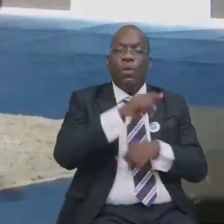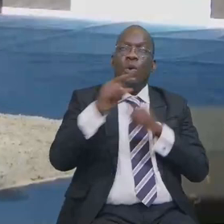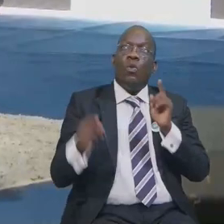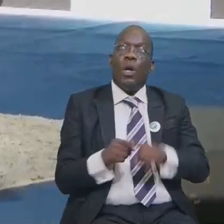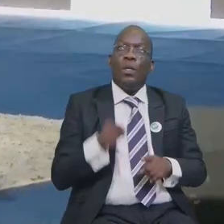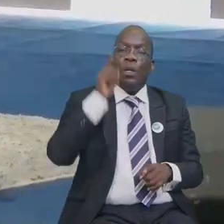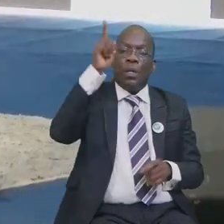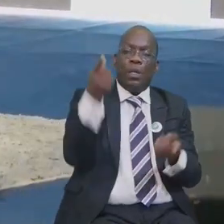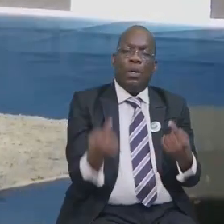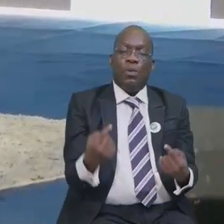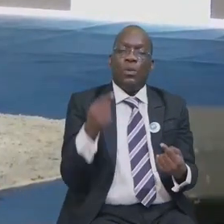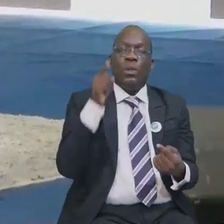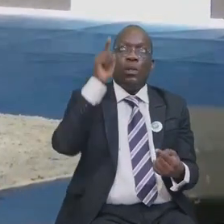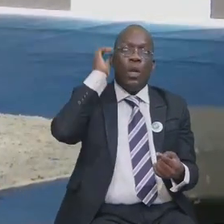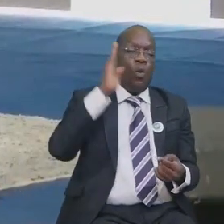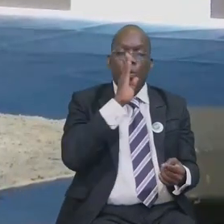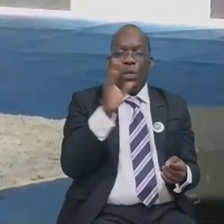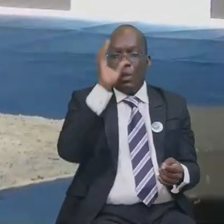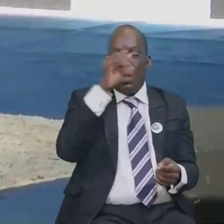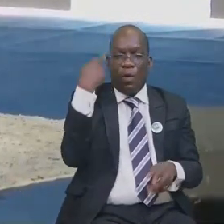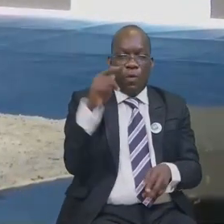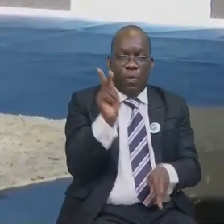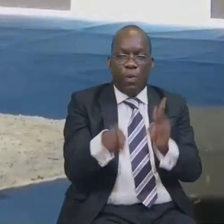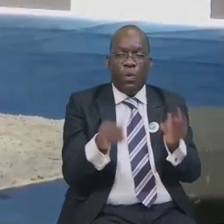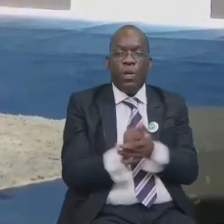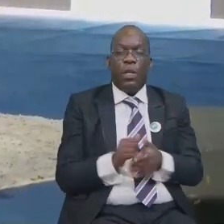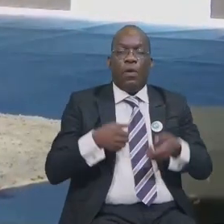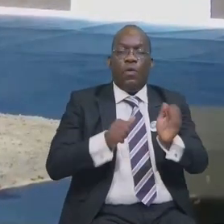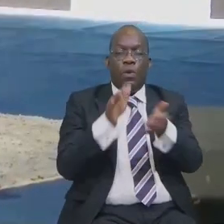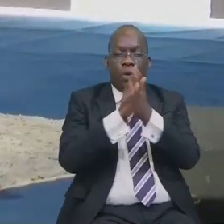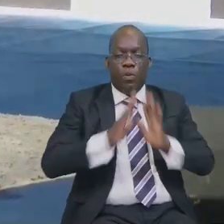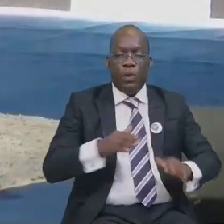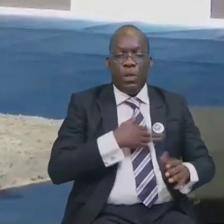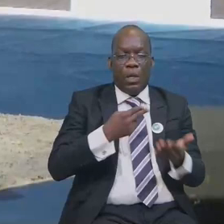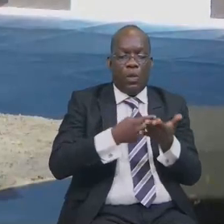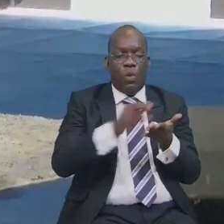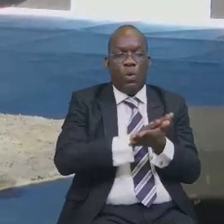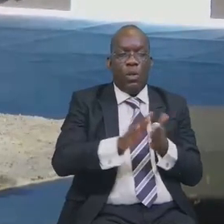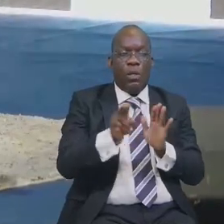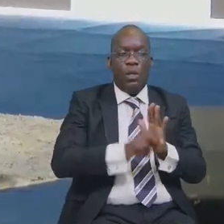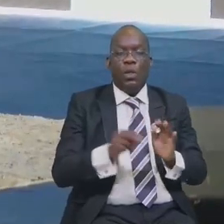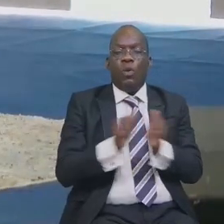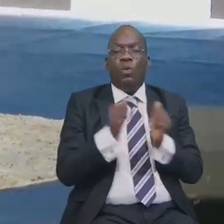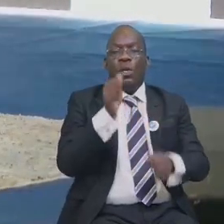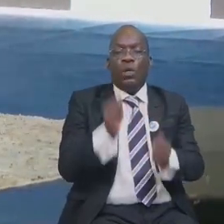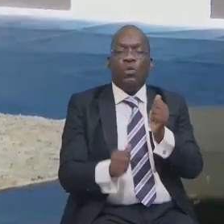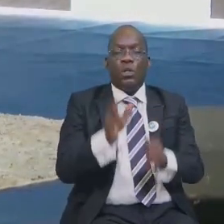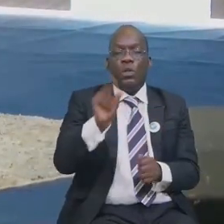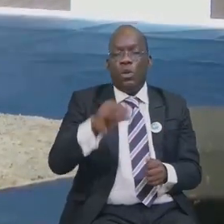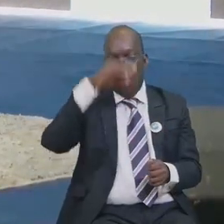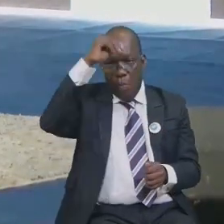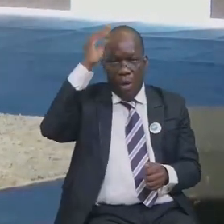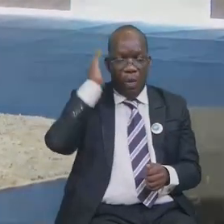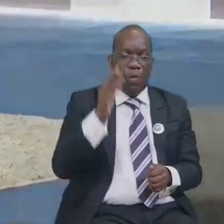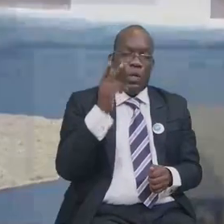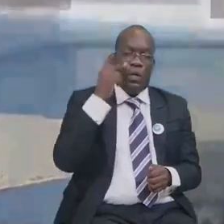il viendra, il va chercher des gens qui recherchent la paix et la sanctification sans laquelle personne ne verra le Seigneur. Et cela